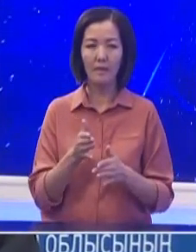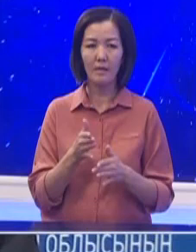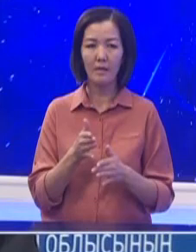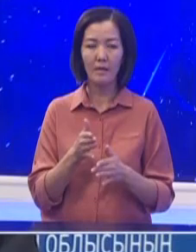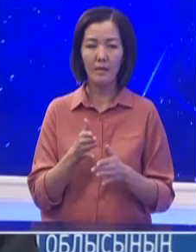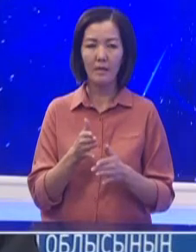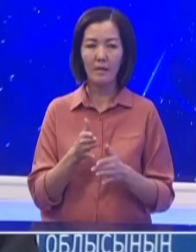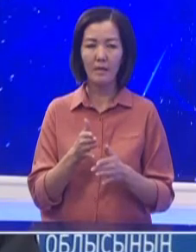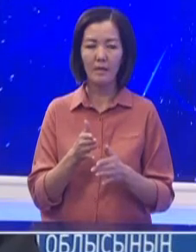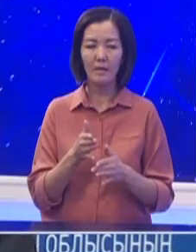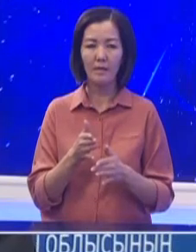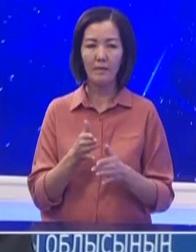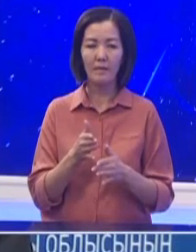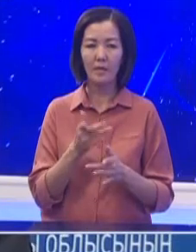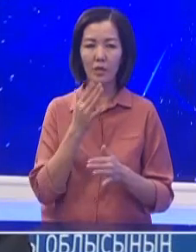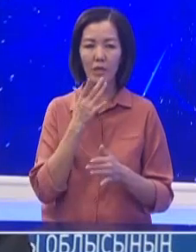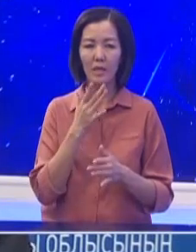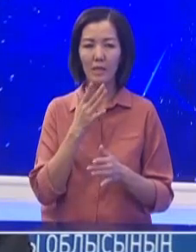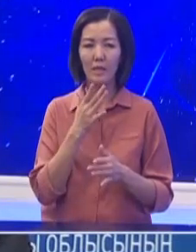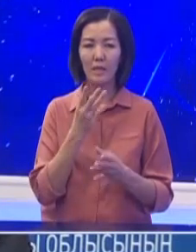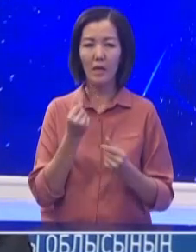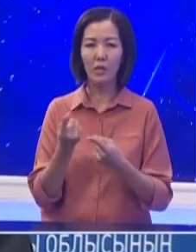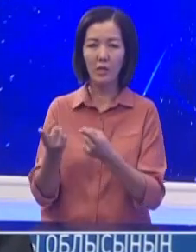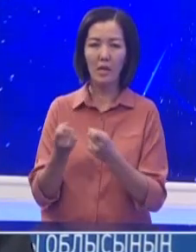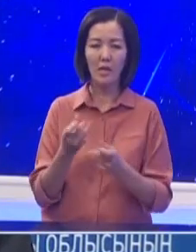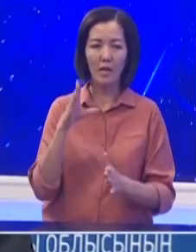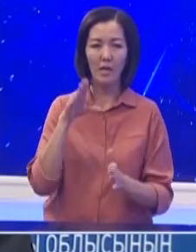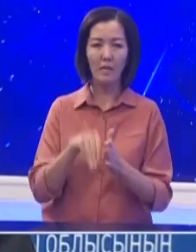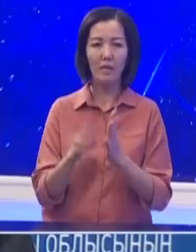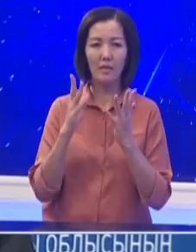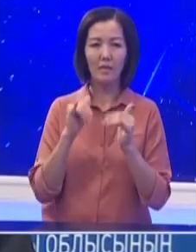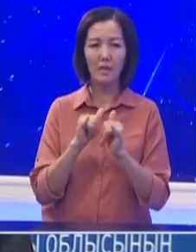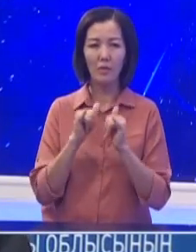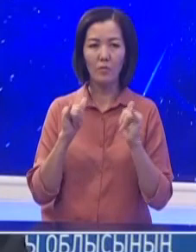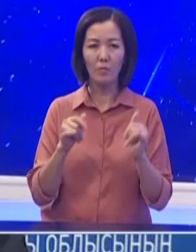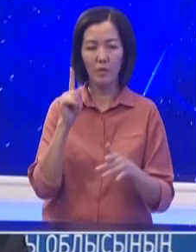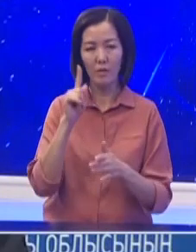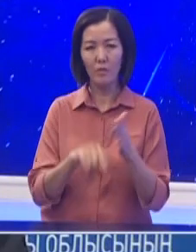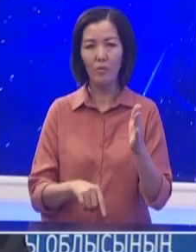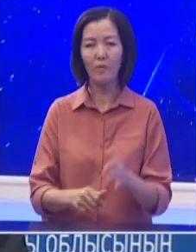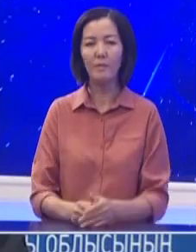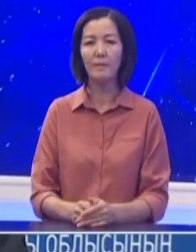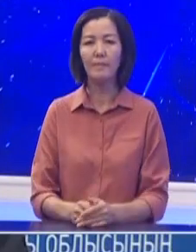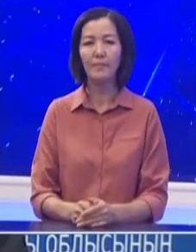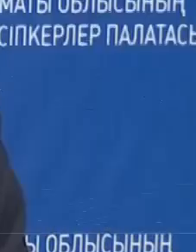бұл жерде жаңағы шетелден келетін инвестицияның санын көбейтеді деген ойдамыз.